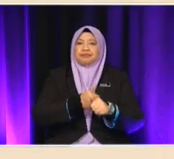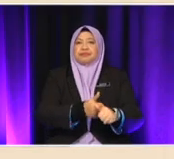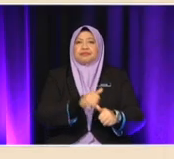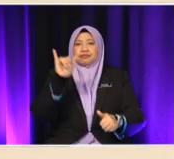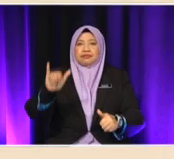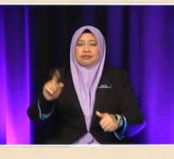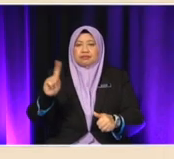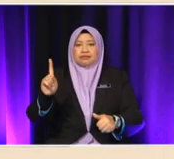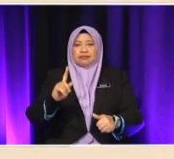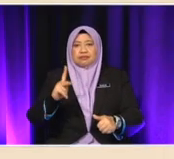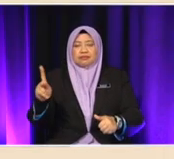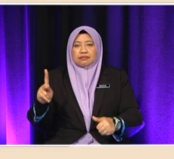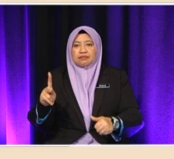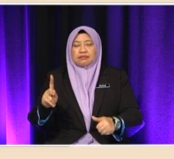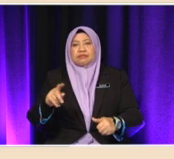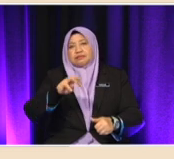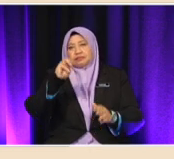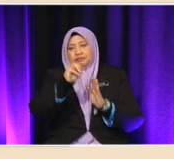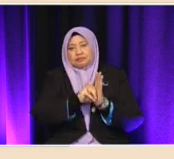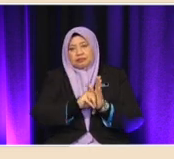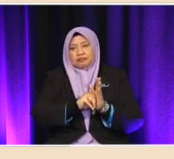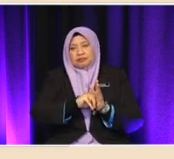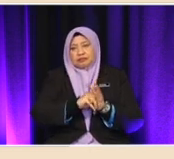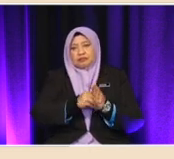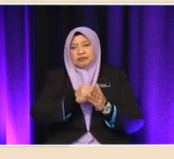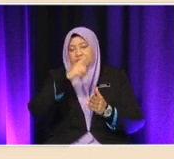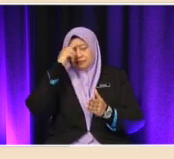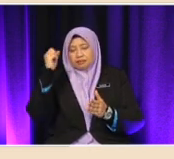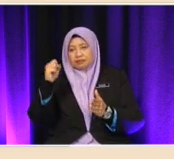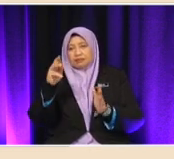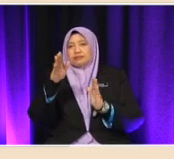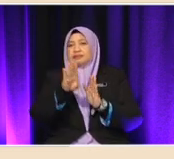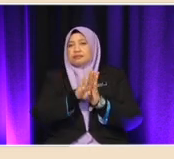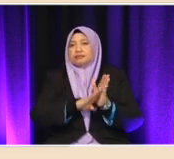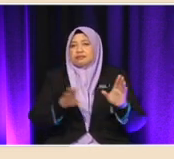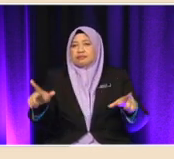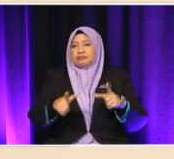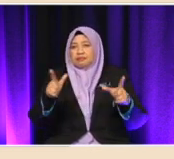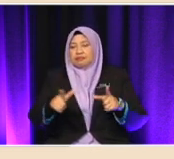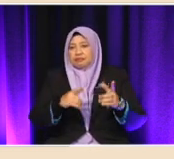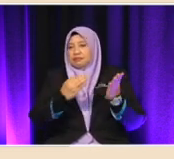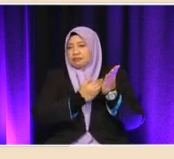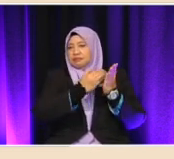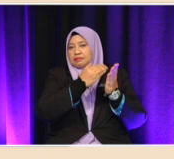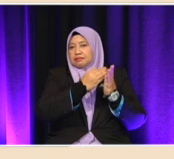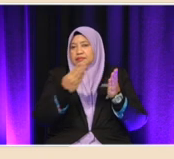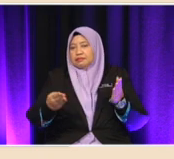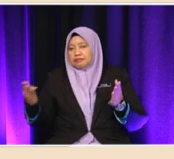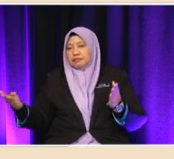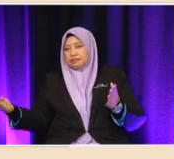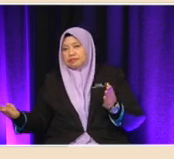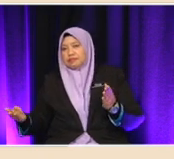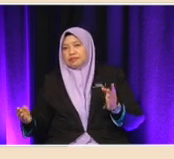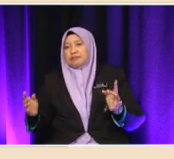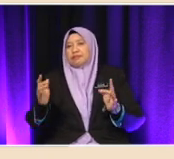manakah menyebabkan berlaku peningkatan di dalam barang-barang elektronik di pasaran Oke